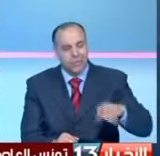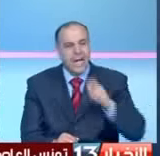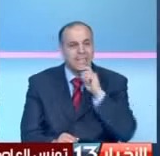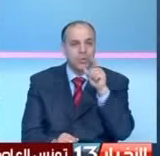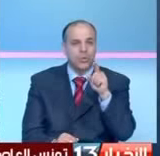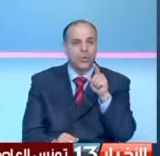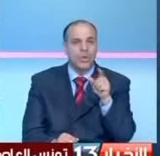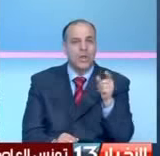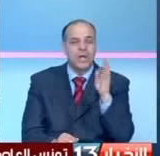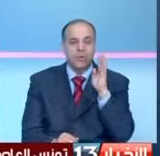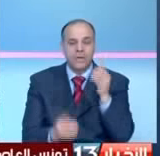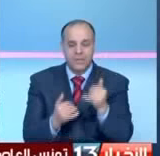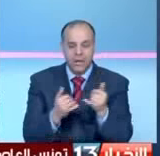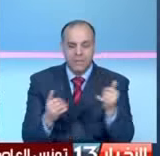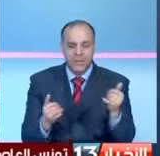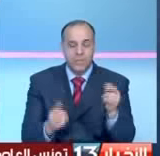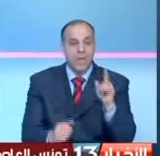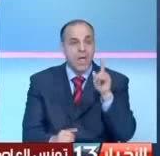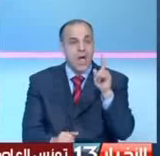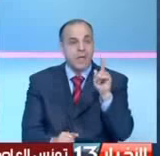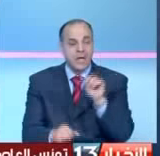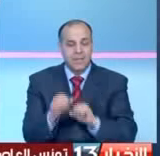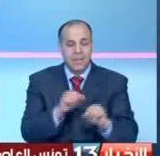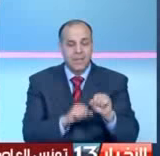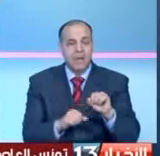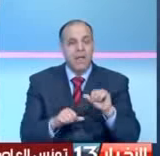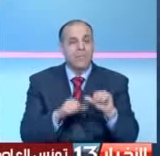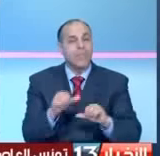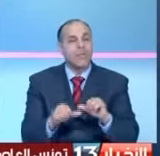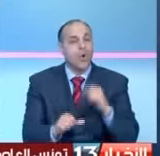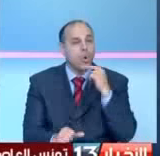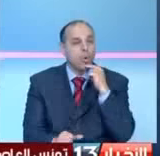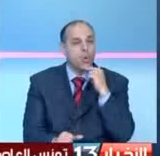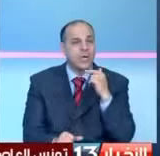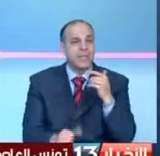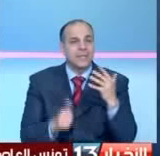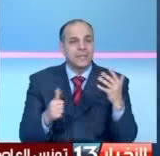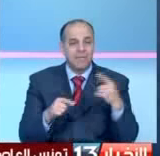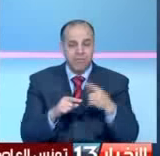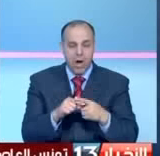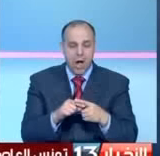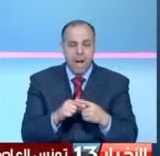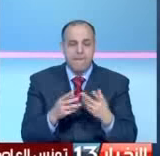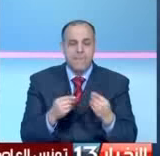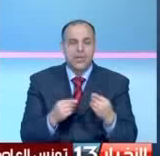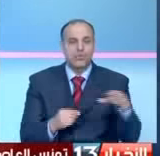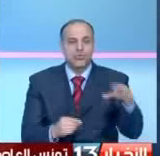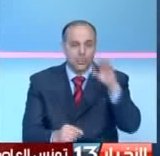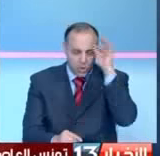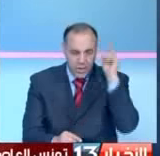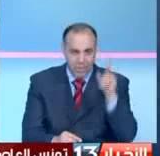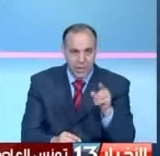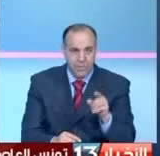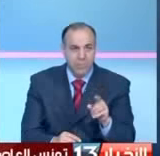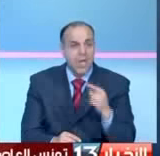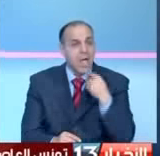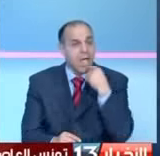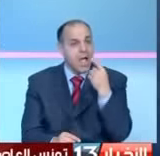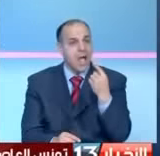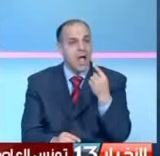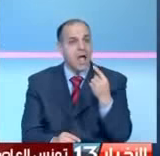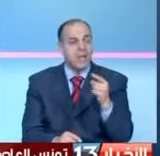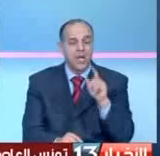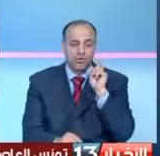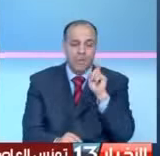الحديدية خلال ندوة صحفية عن تنظيمها لدورة تمتد على 6 جولات بين عدد من جهات الجمهورية. كما قدمت